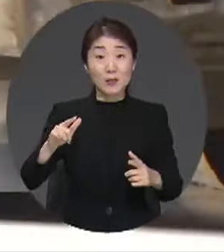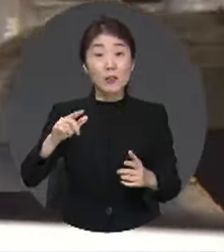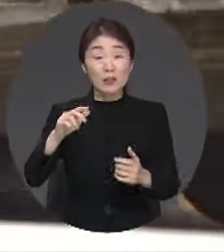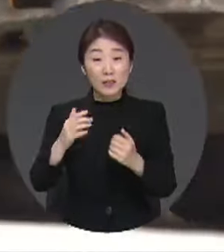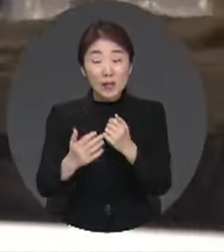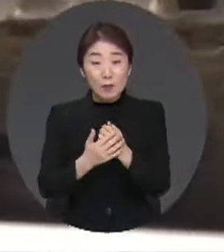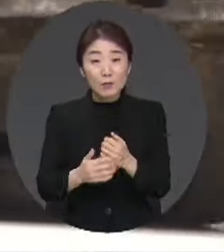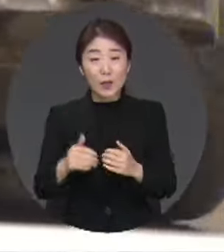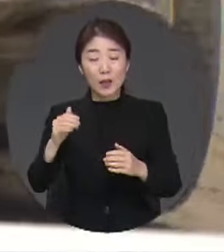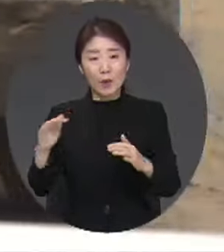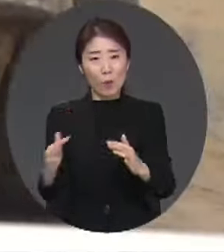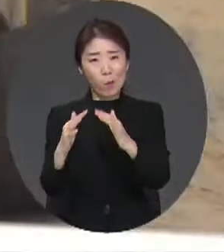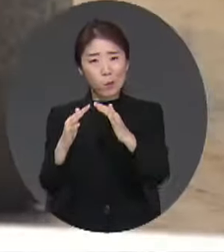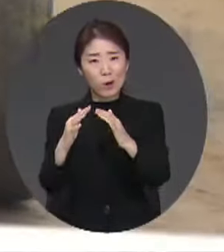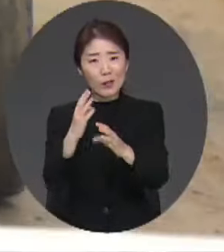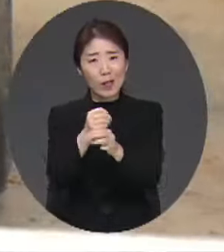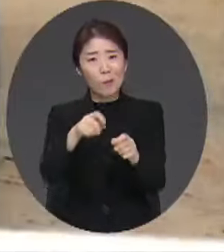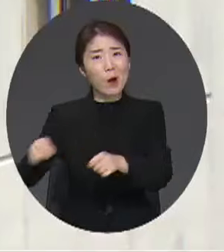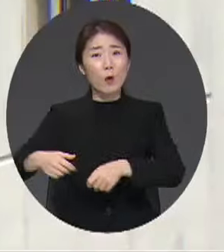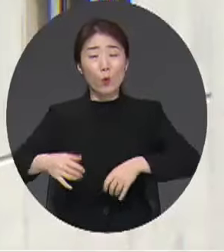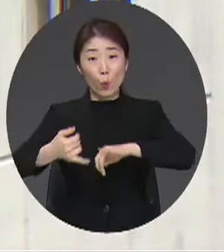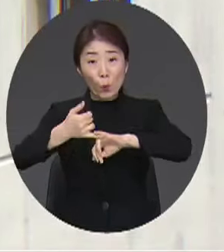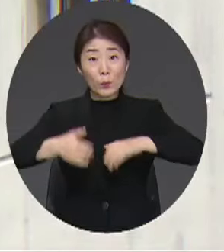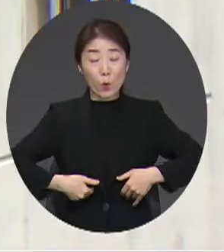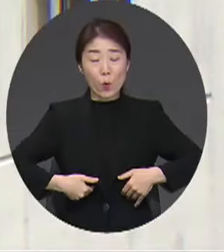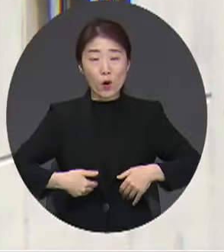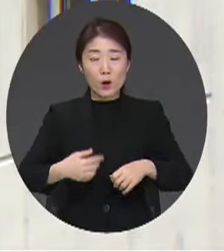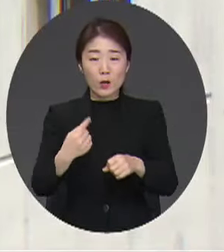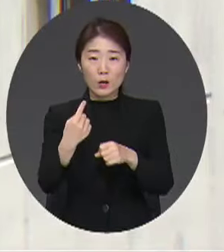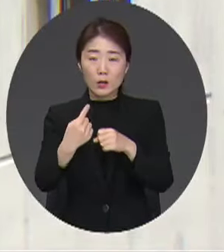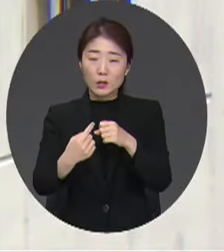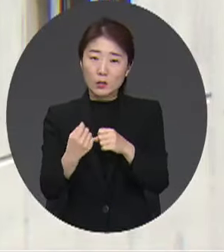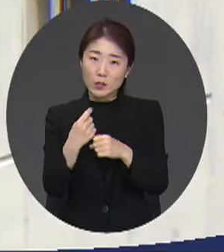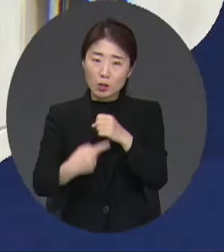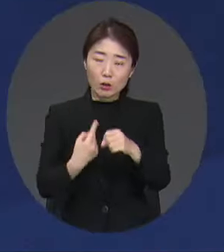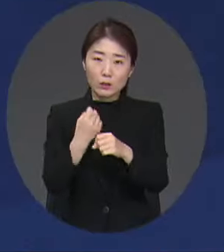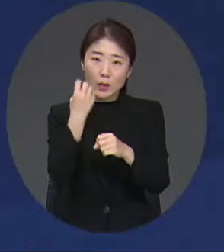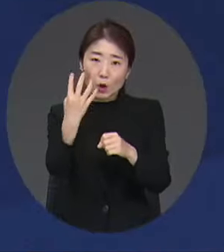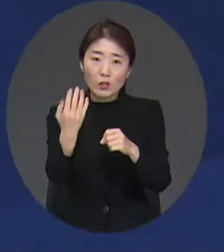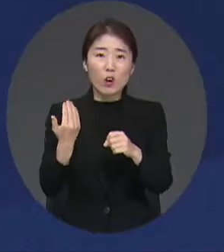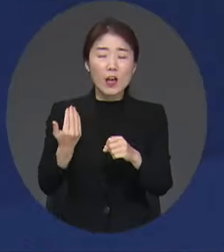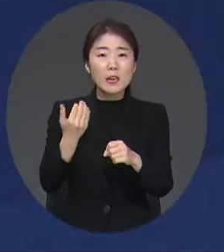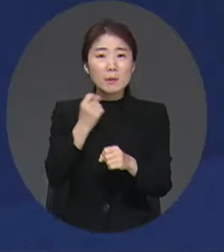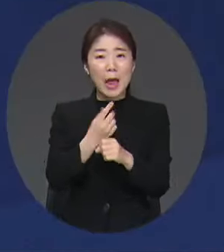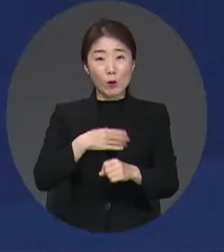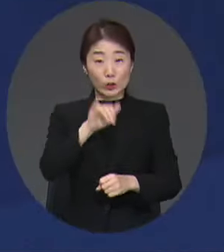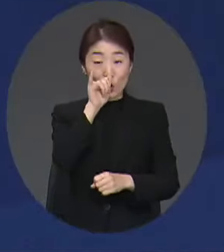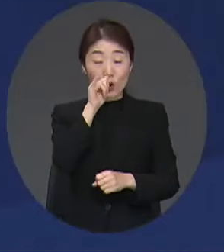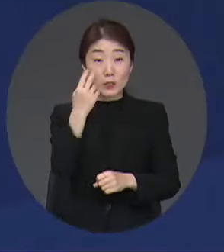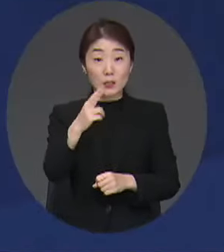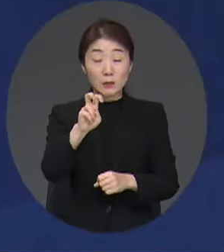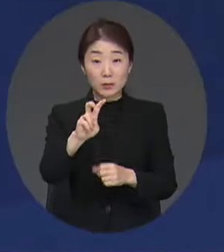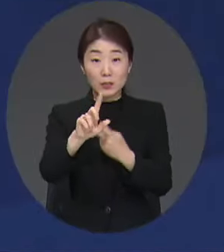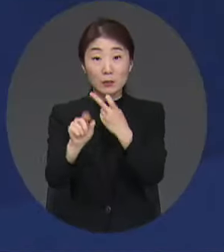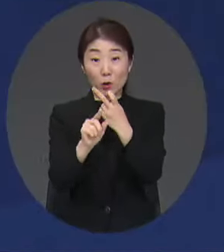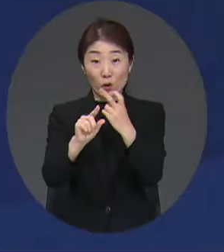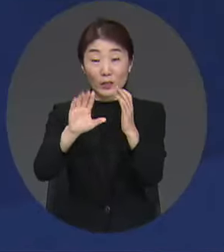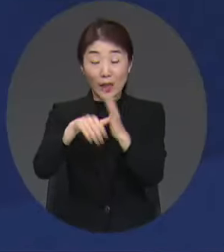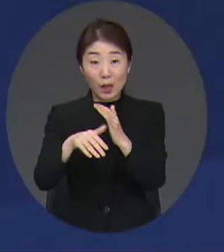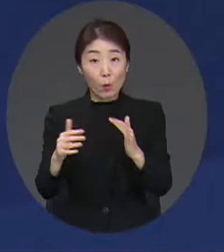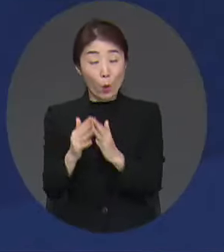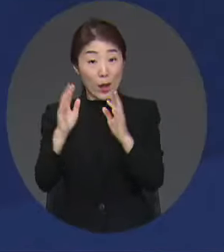연기가 불가피했던 상황으로 1년 4개월 전 이미 내부 검토 있다는 겁니다 2022년 12월